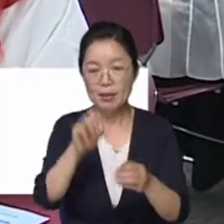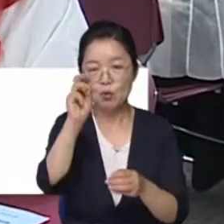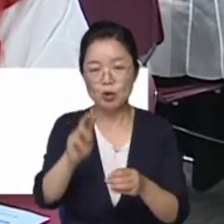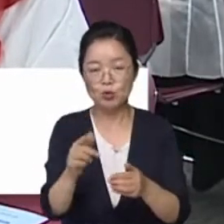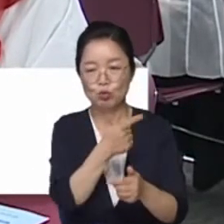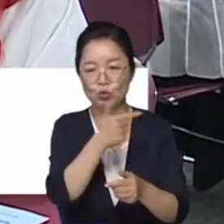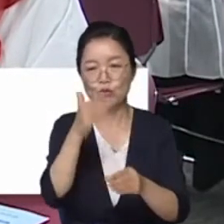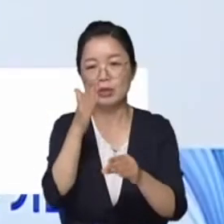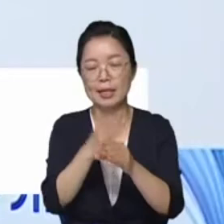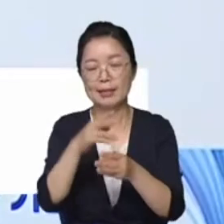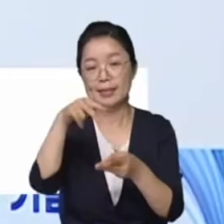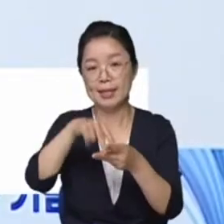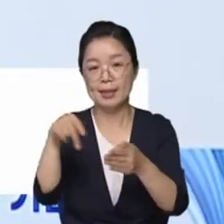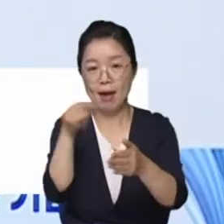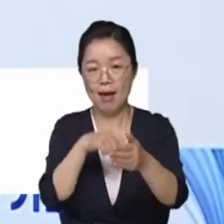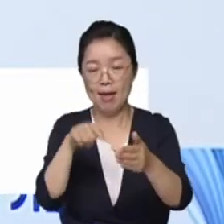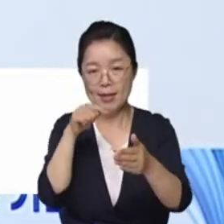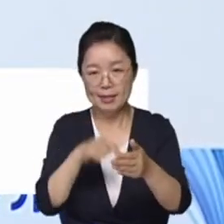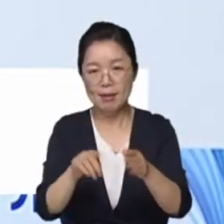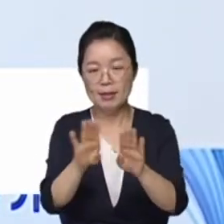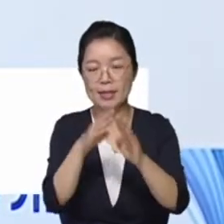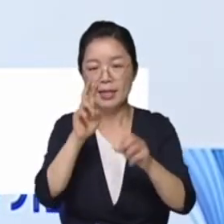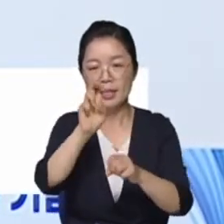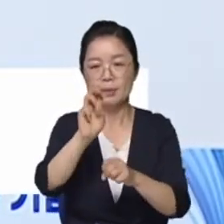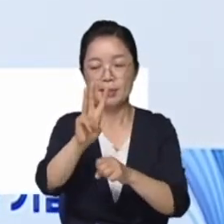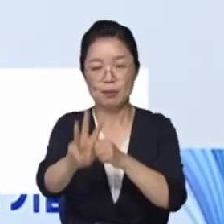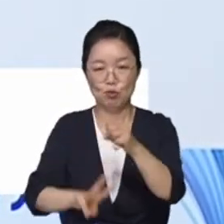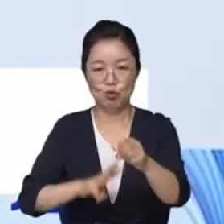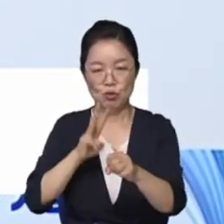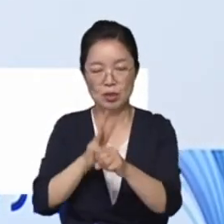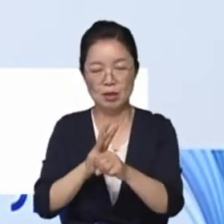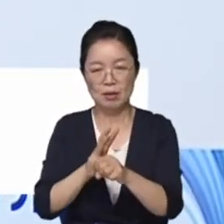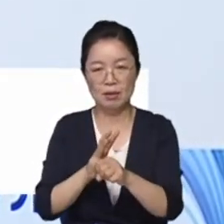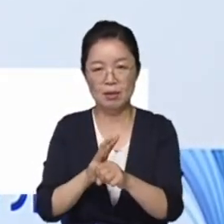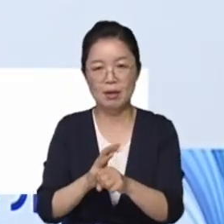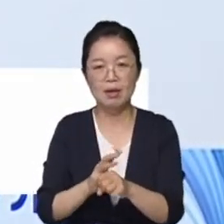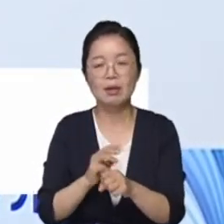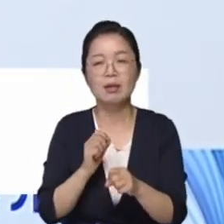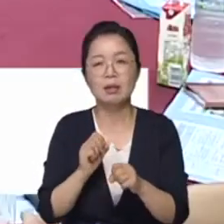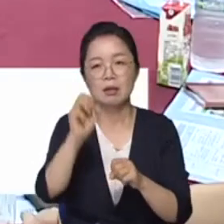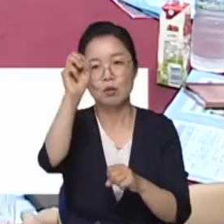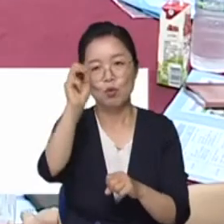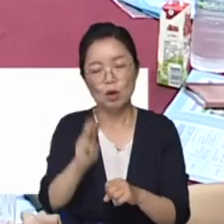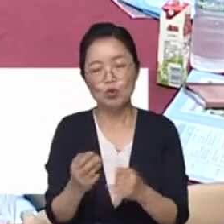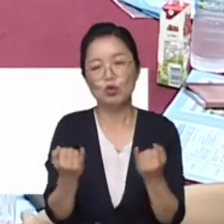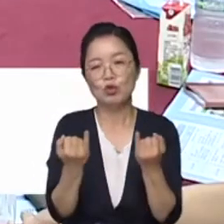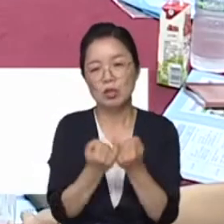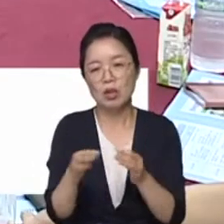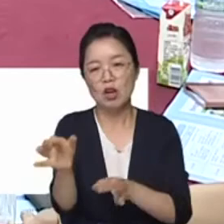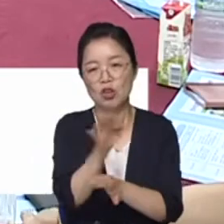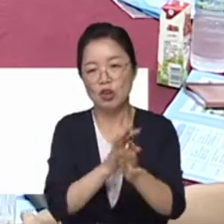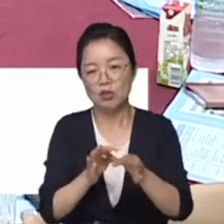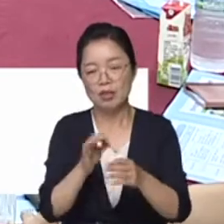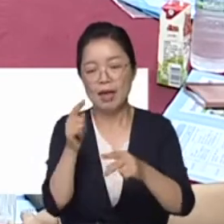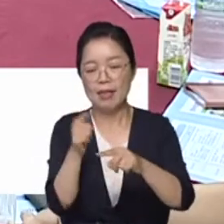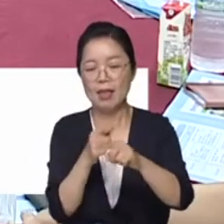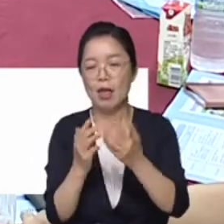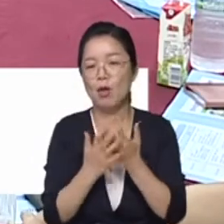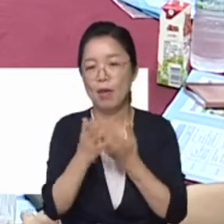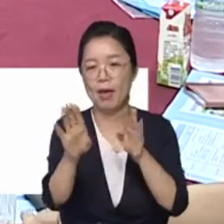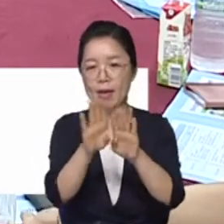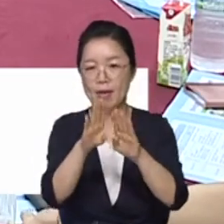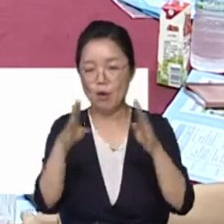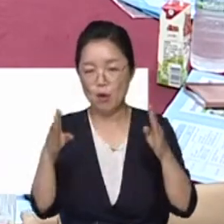김대중 컨벤션센터에서 창립 23주년을 기념하는 2022 광주여성경제인대회를 열고